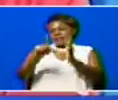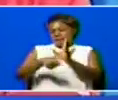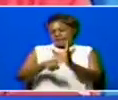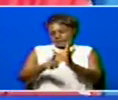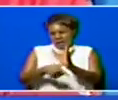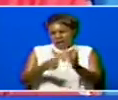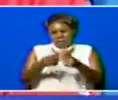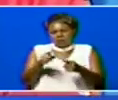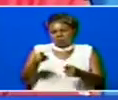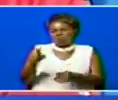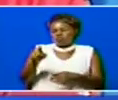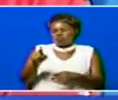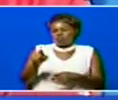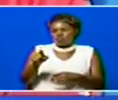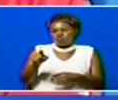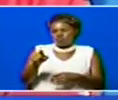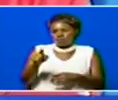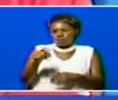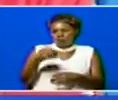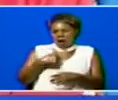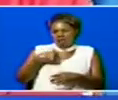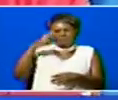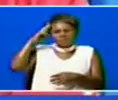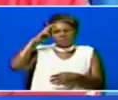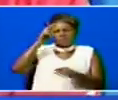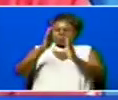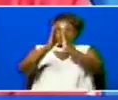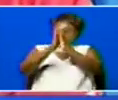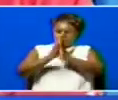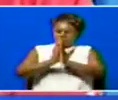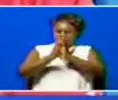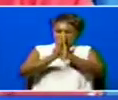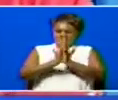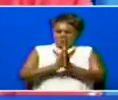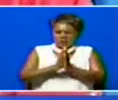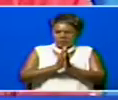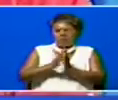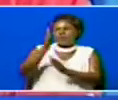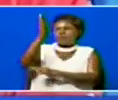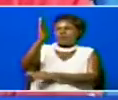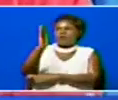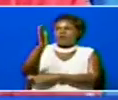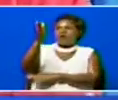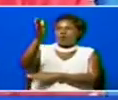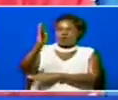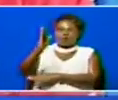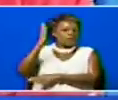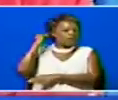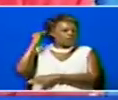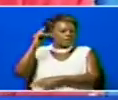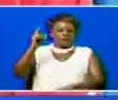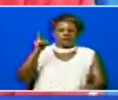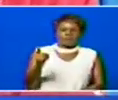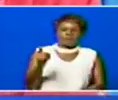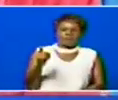zikukuvuta, lakini utakuwa na sababu, unaomba, unajua, unaomba Mungu, Mungu anakusikiza.